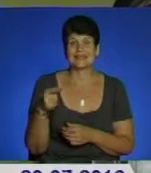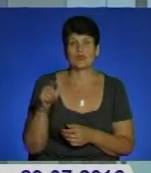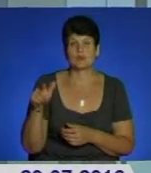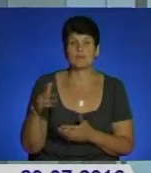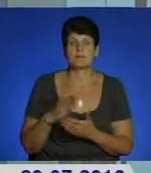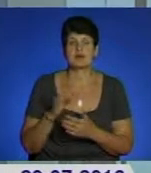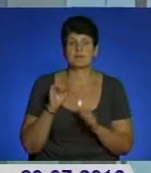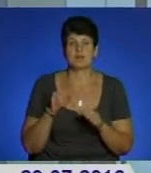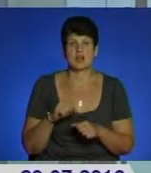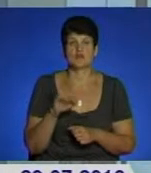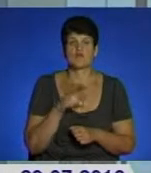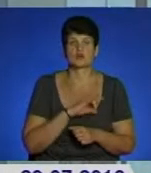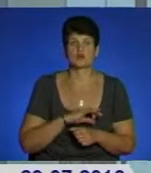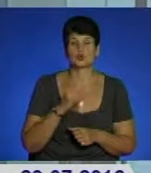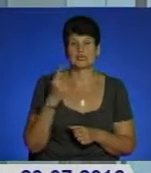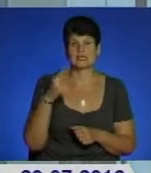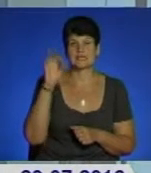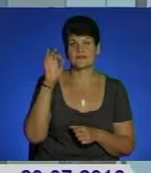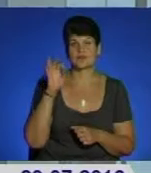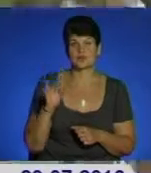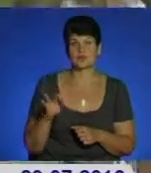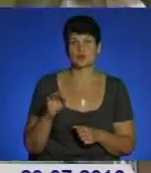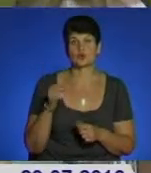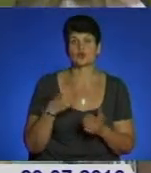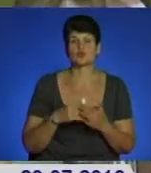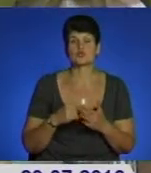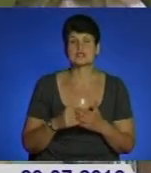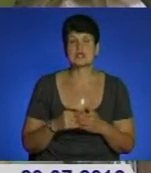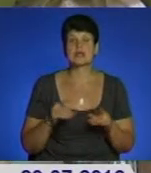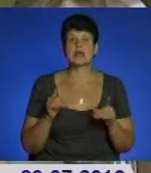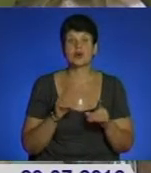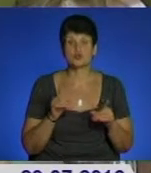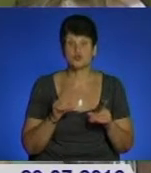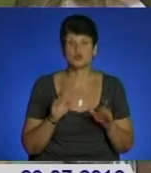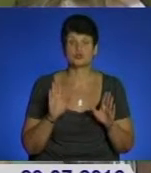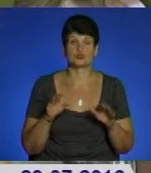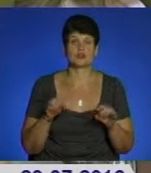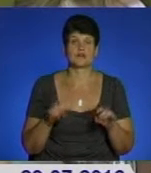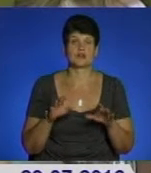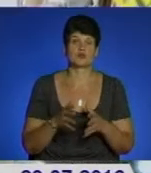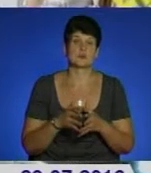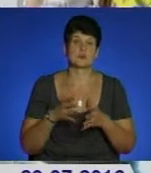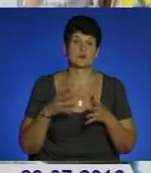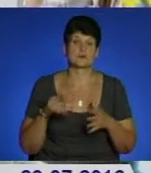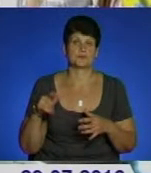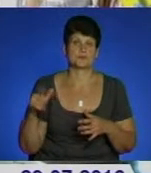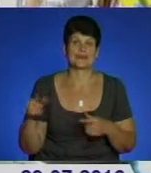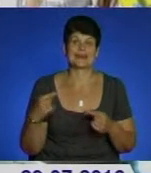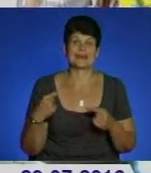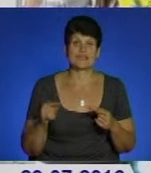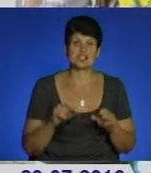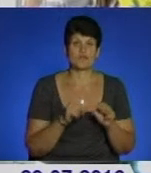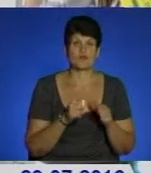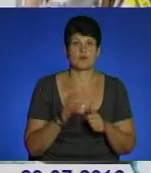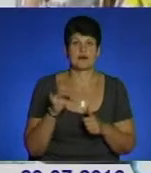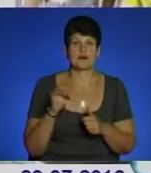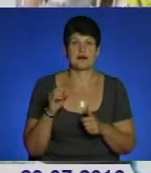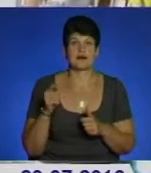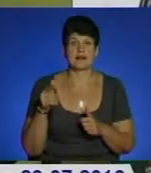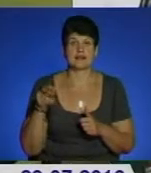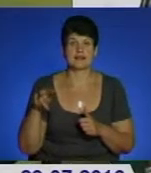право використовувати 1% бюджету, на що саме громада вирішує більшістю. Інша форма – регламентний